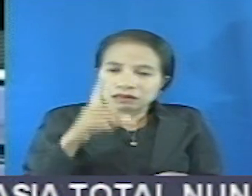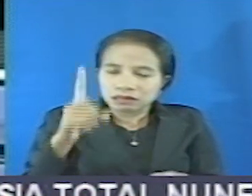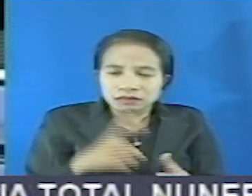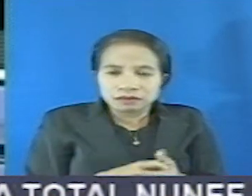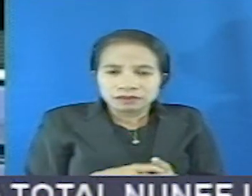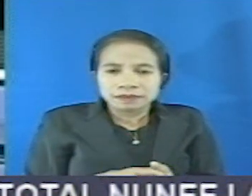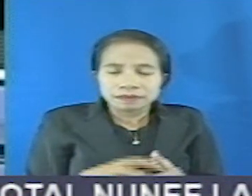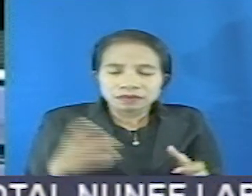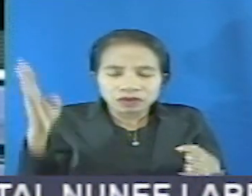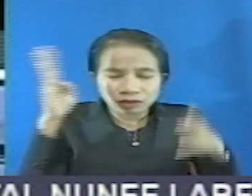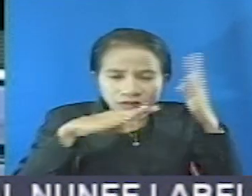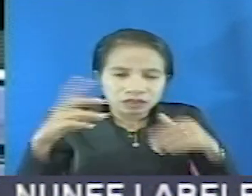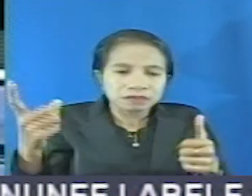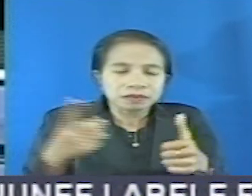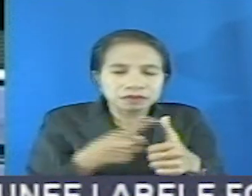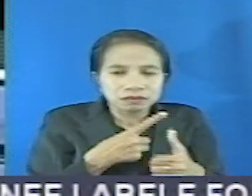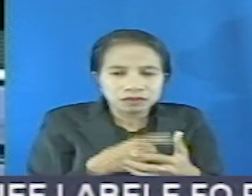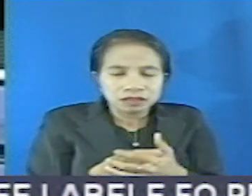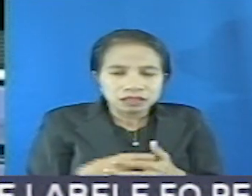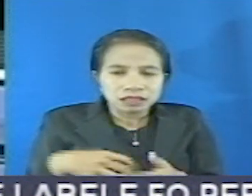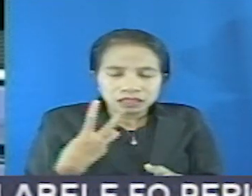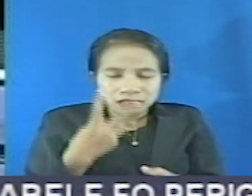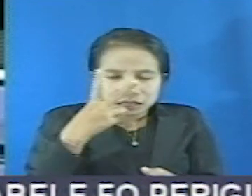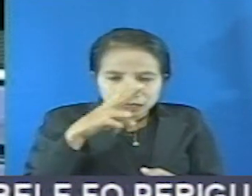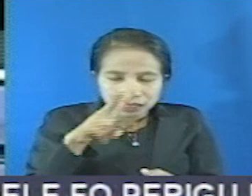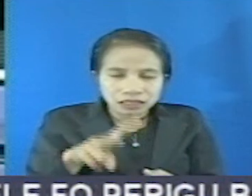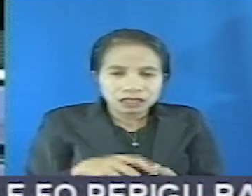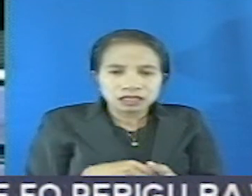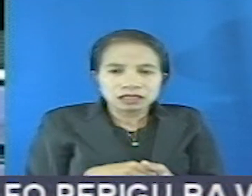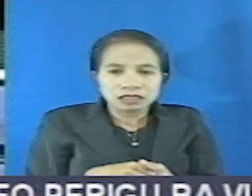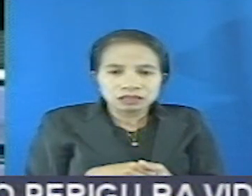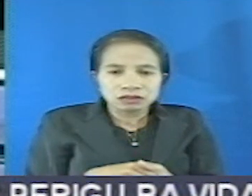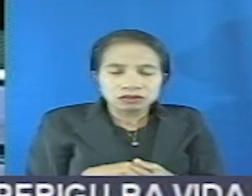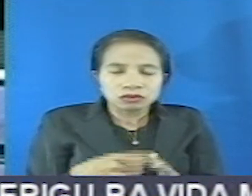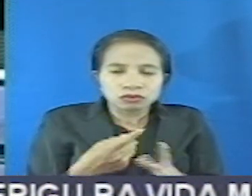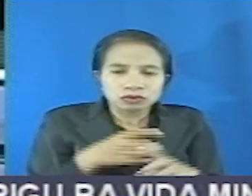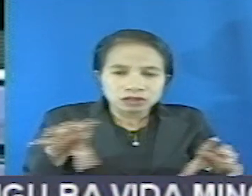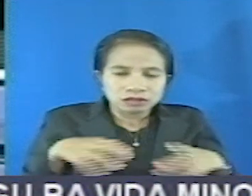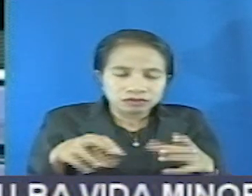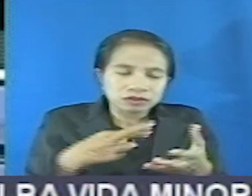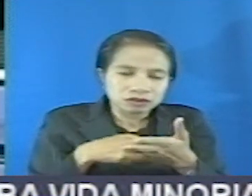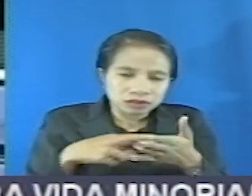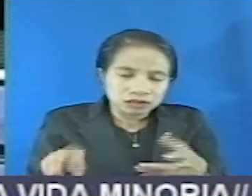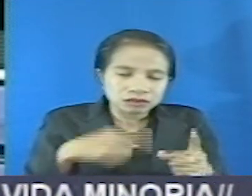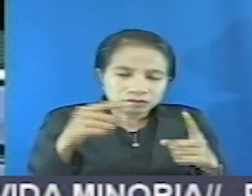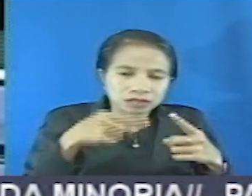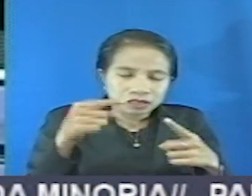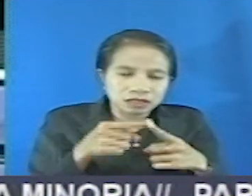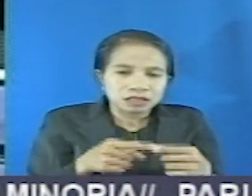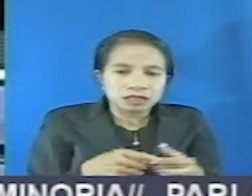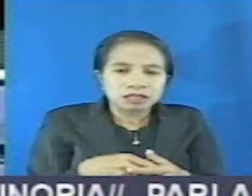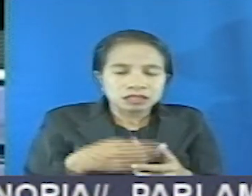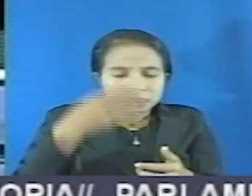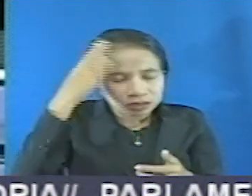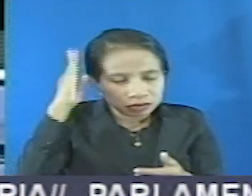nebe primera ita hare kata elemento balu husi servisu migrasau banyira ia senior elemento paisau ini